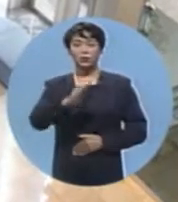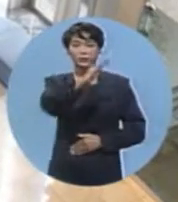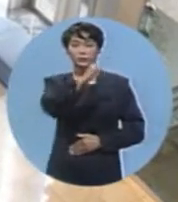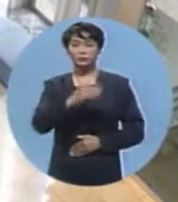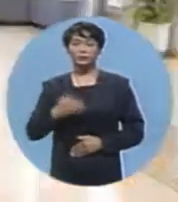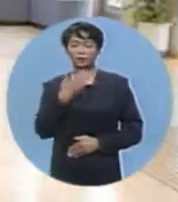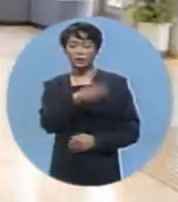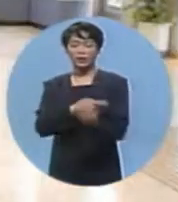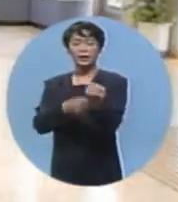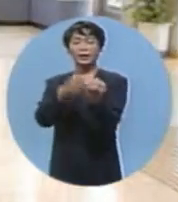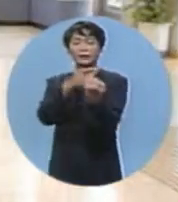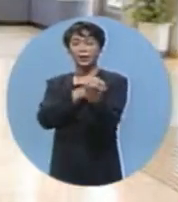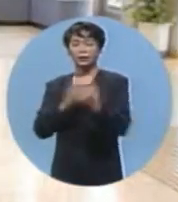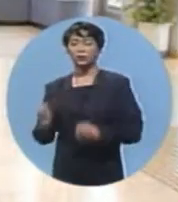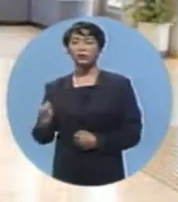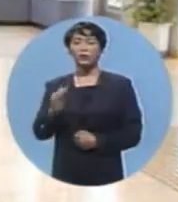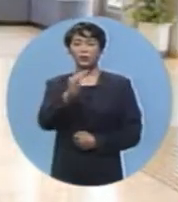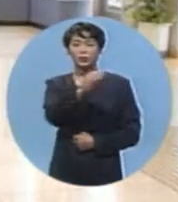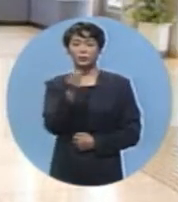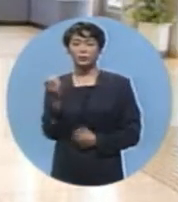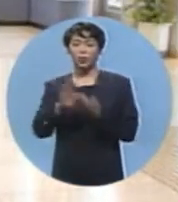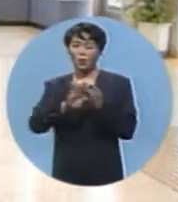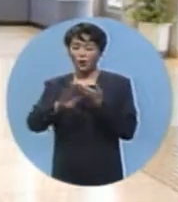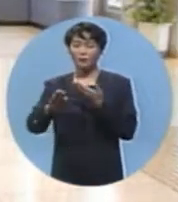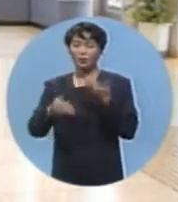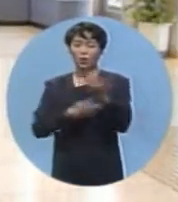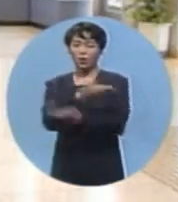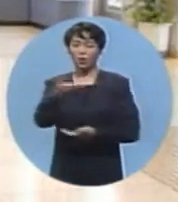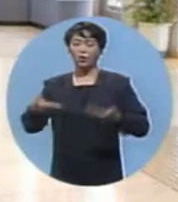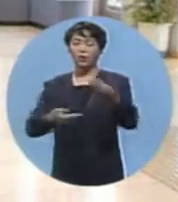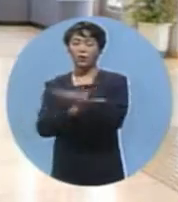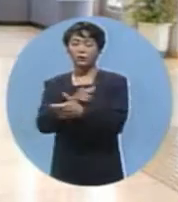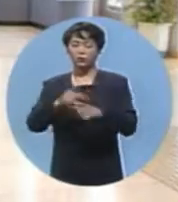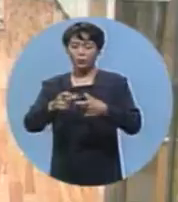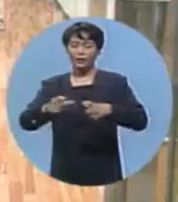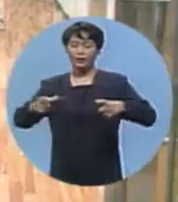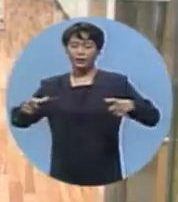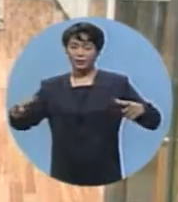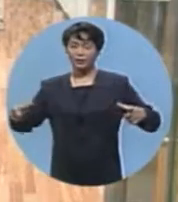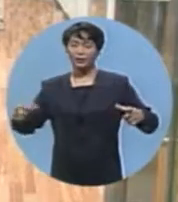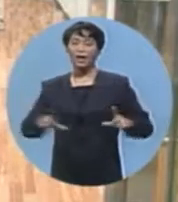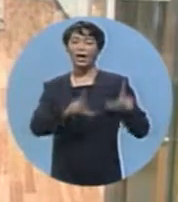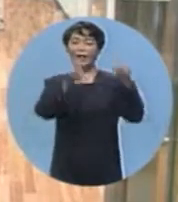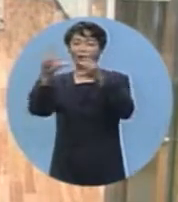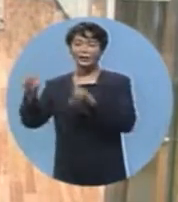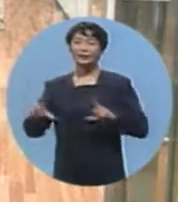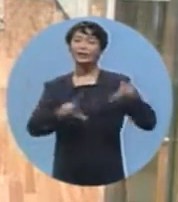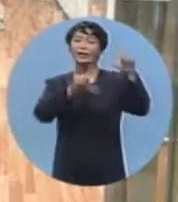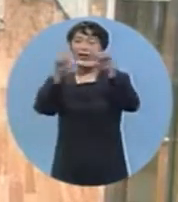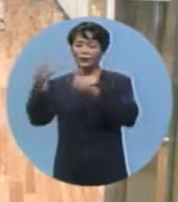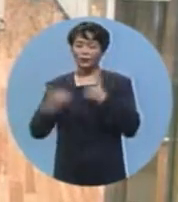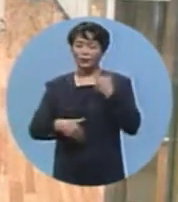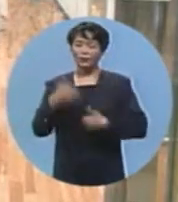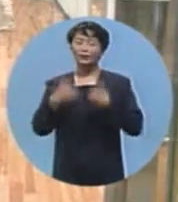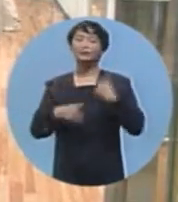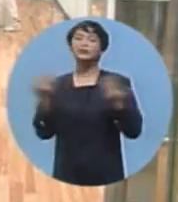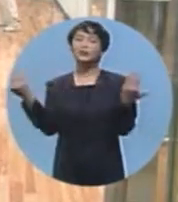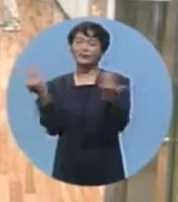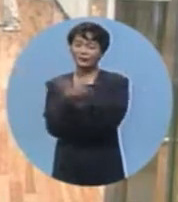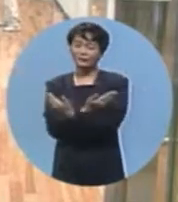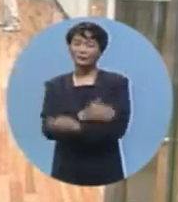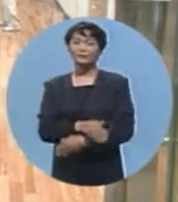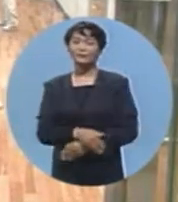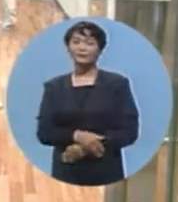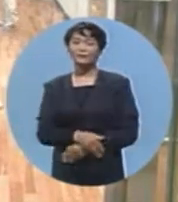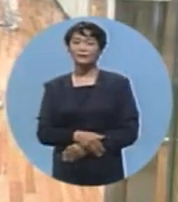るだけでなく、交流の輪を広げ、私たちの生活を潤いあるものにしてくれます。体育館